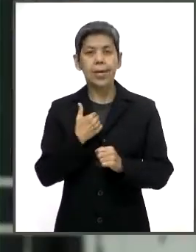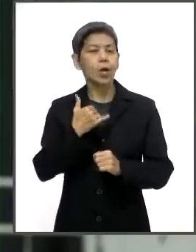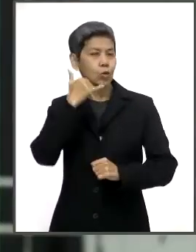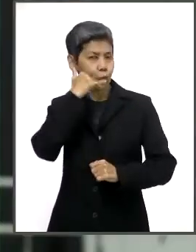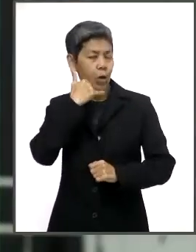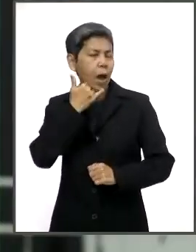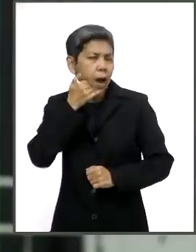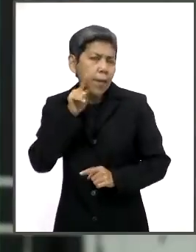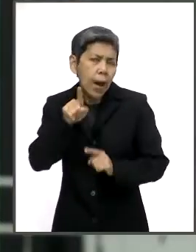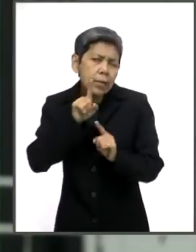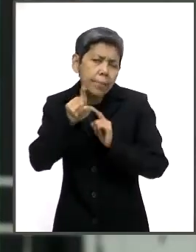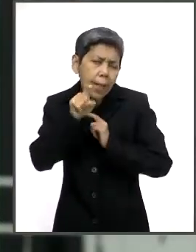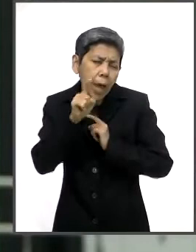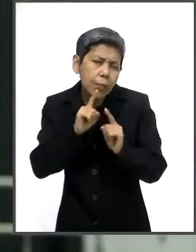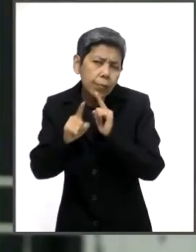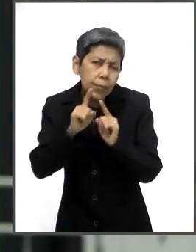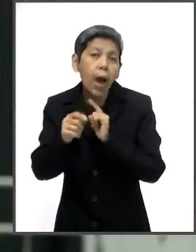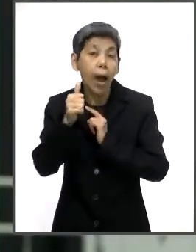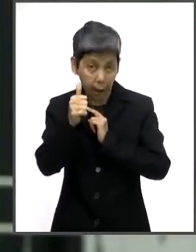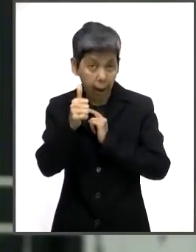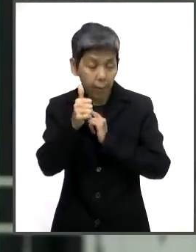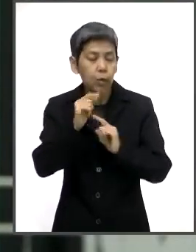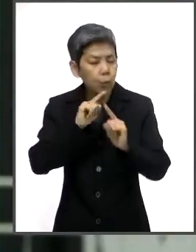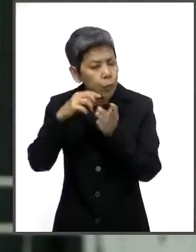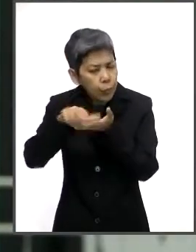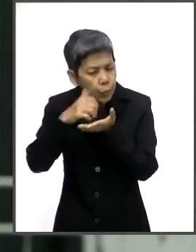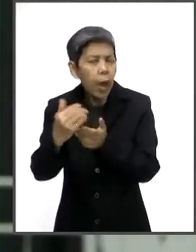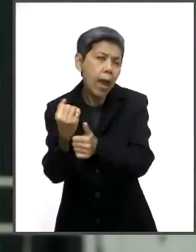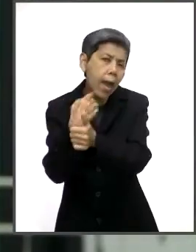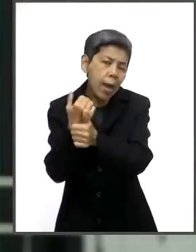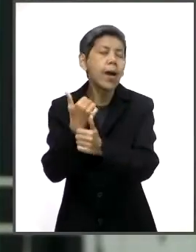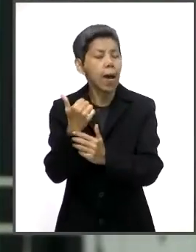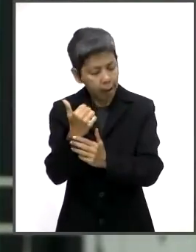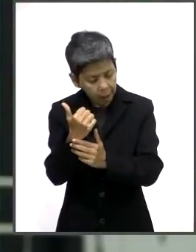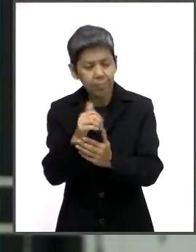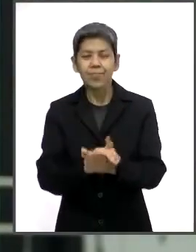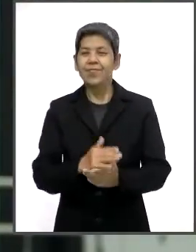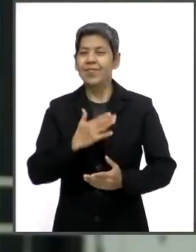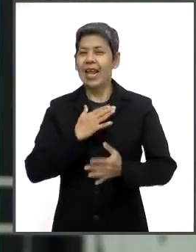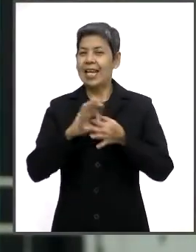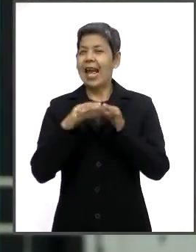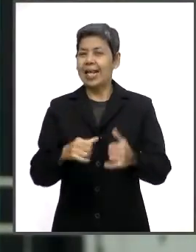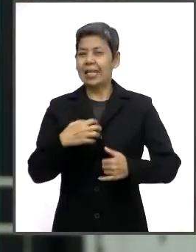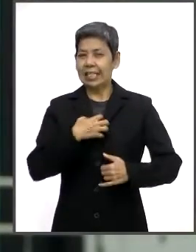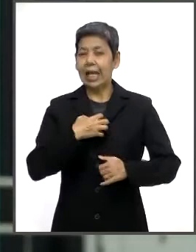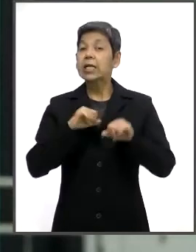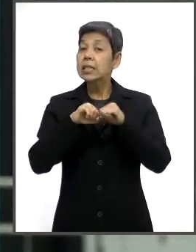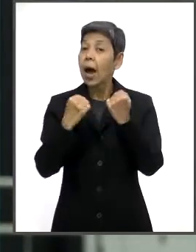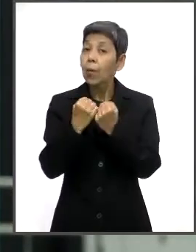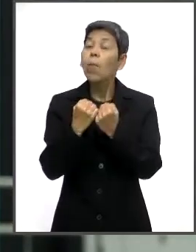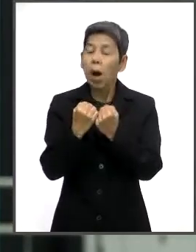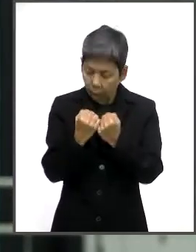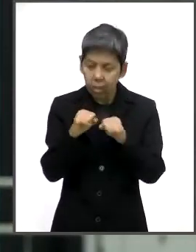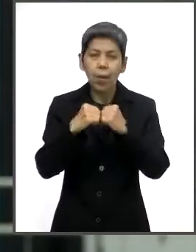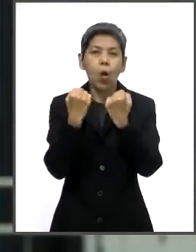ะมีเบอร์แล้วก็สามารถที่โทรไปติดต่อแล้วก็พูดแล้วก็ขอคำแนะนำจากเขาได้นะคะว่าจะมาเล่นกีฬาทางสมาคม